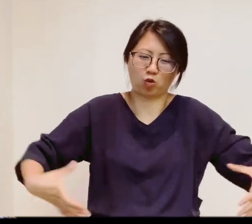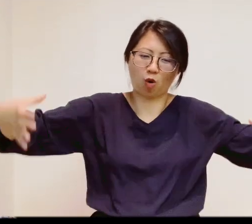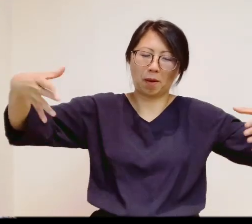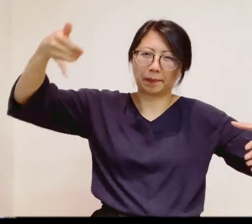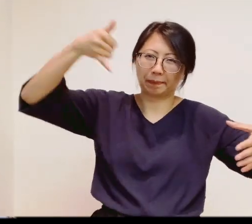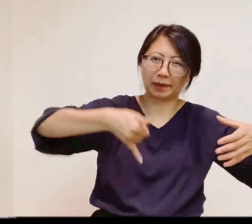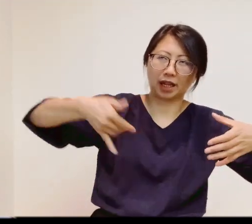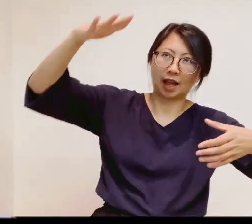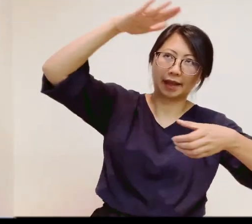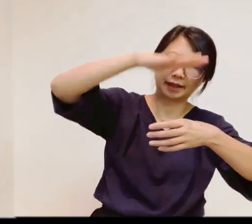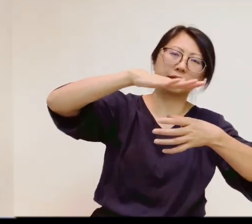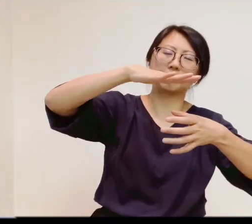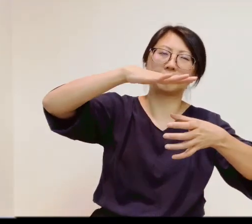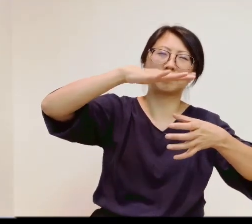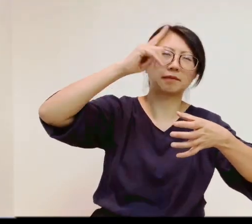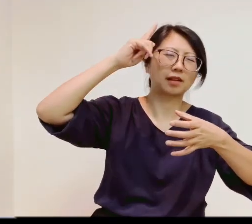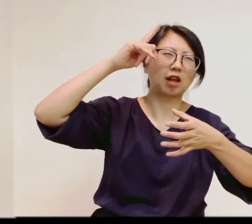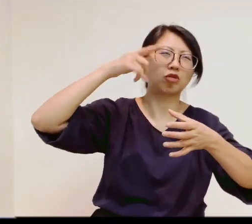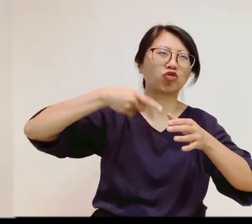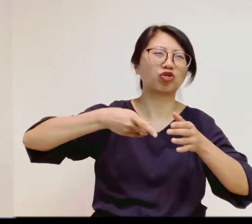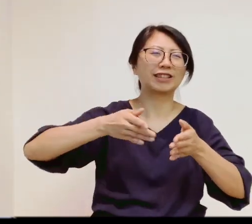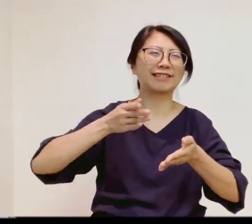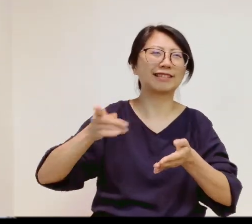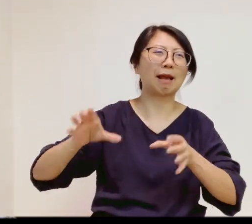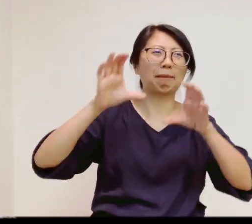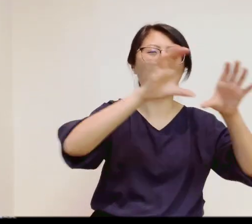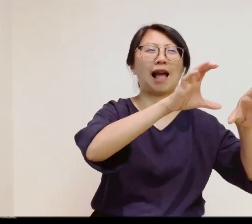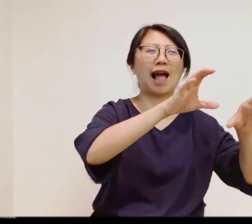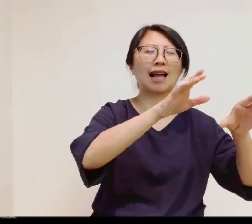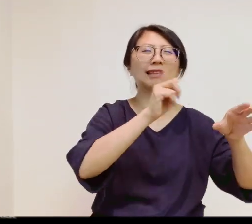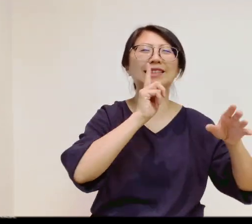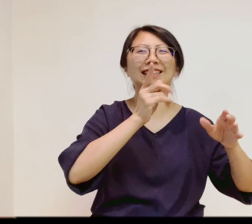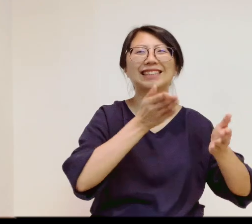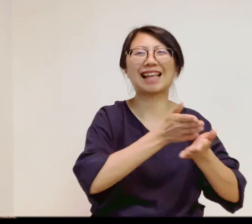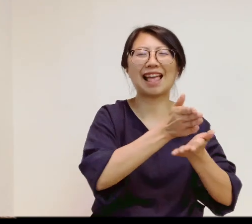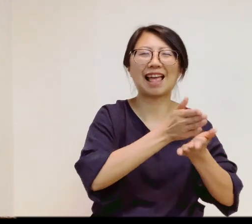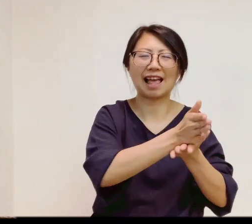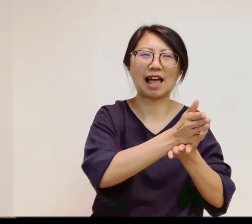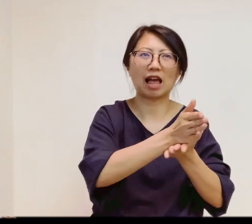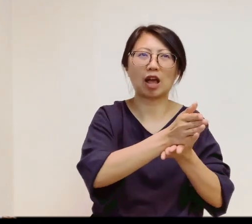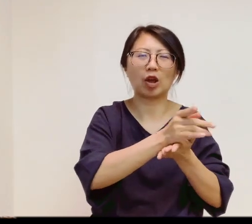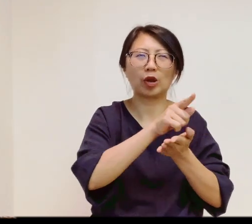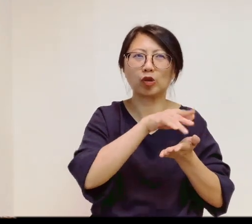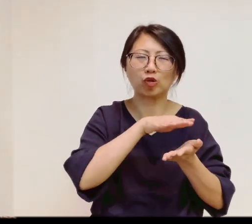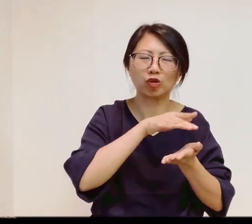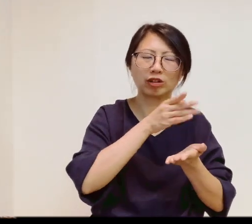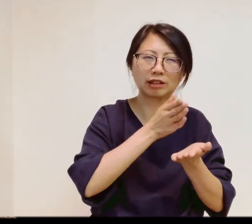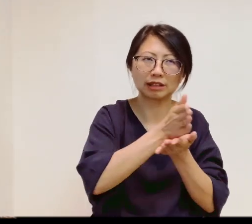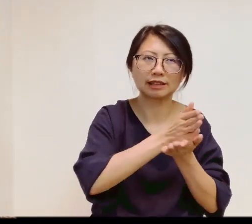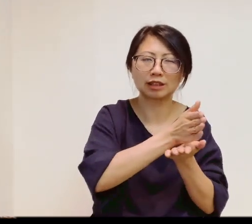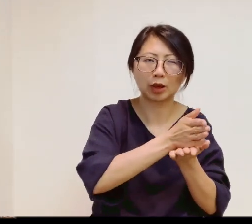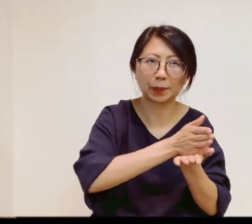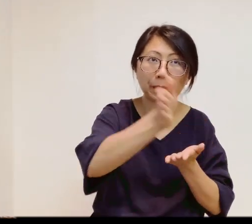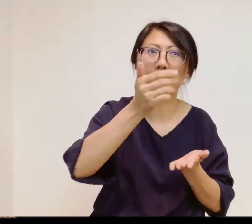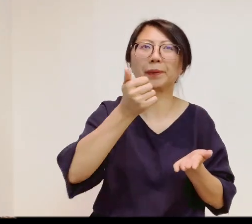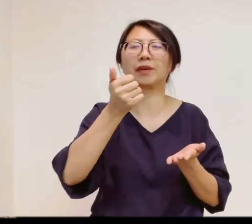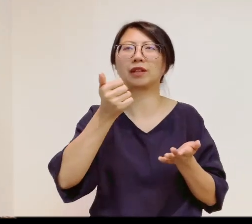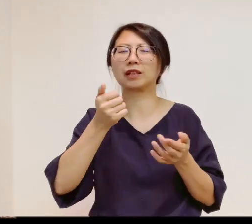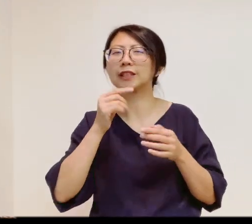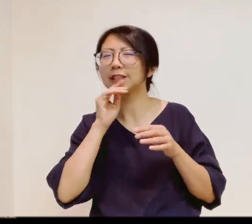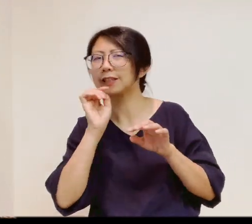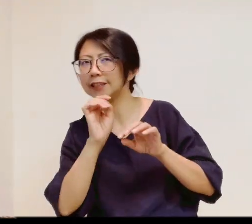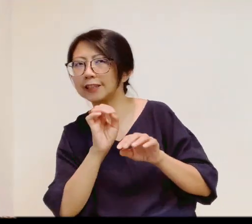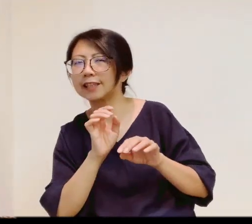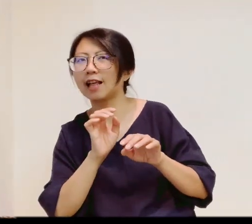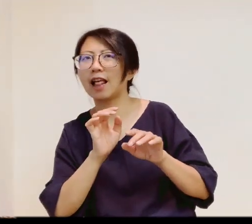個即係好大嘅儀器一個桶嗰度，跟住冚咗蓋之後咧，就俾架車咧就運走佢嗰陣時咧，大家唔知道匿埋咗